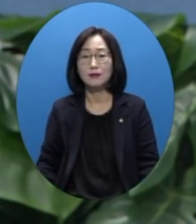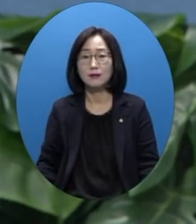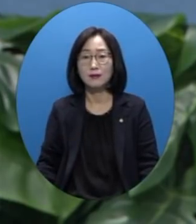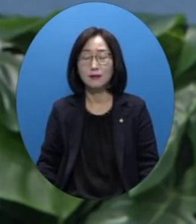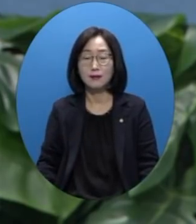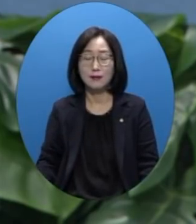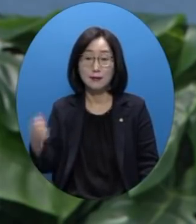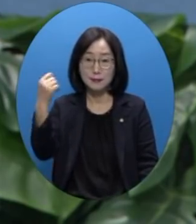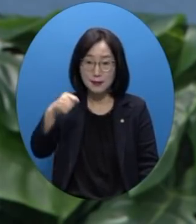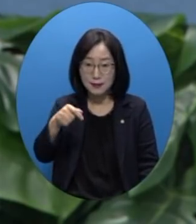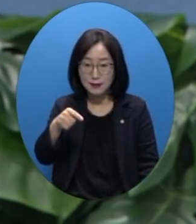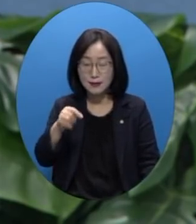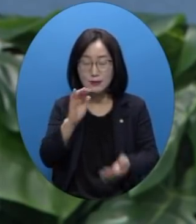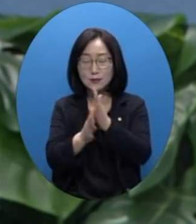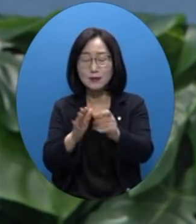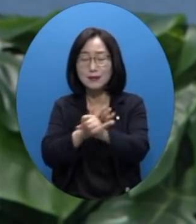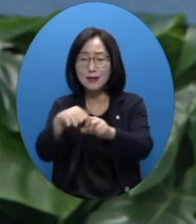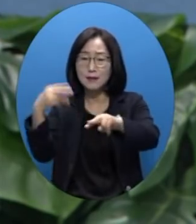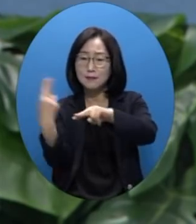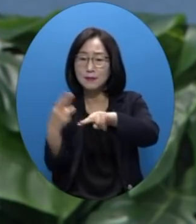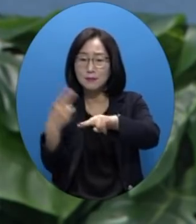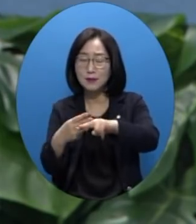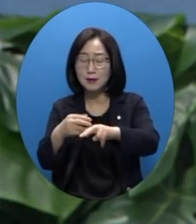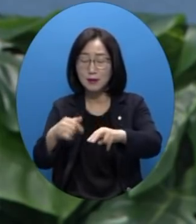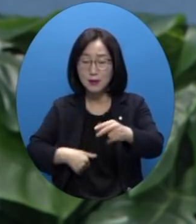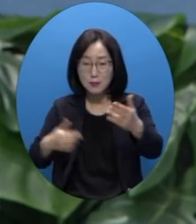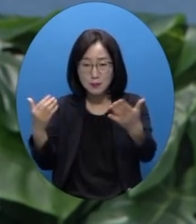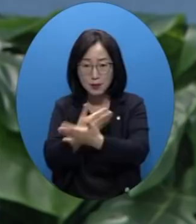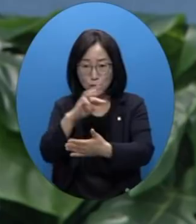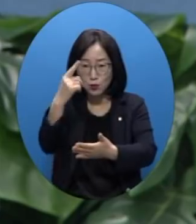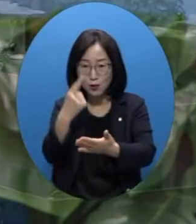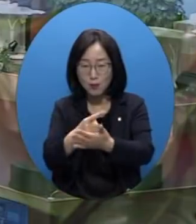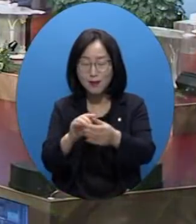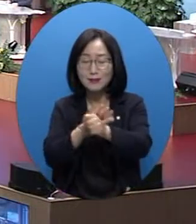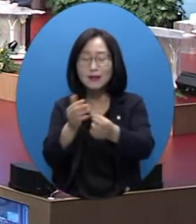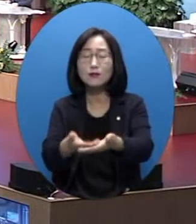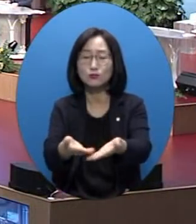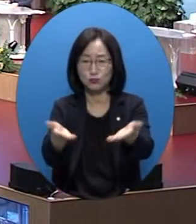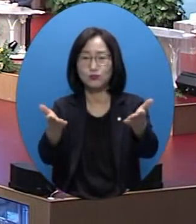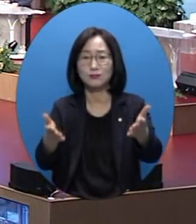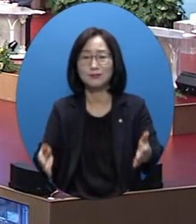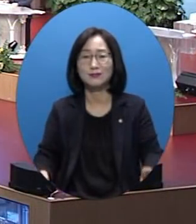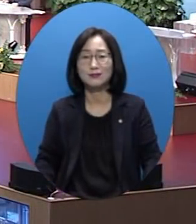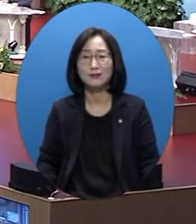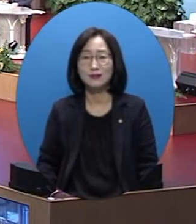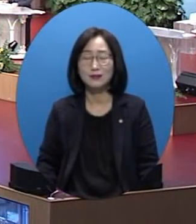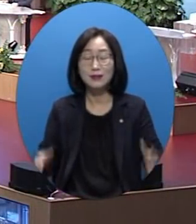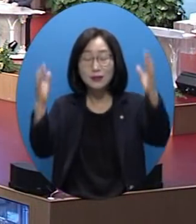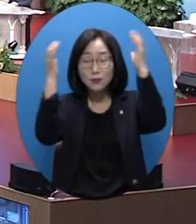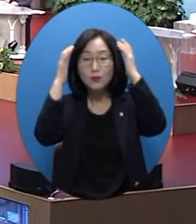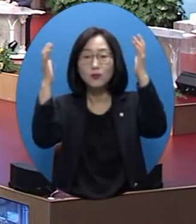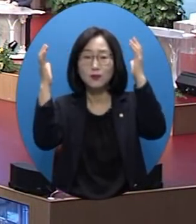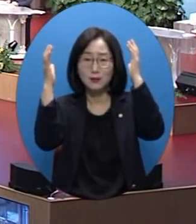사랑의 채찍을 때리시고 회개하고 돌아오면 다시 주의 사랑 안에 품어주시는 것입니다. 그래서